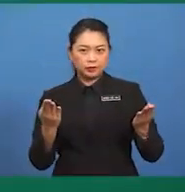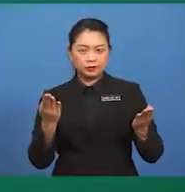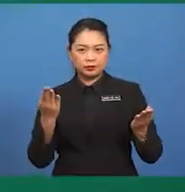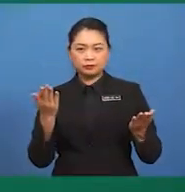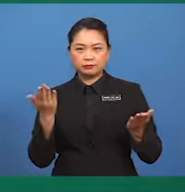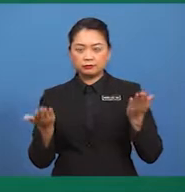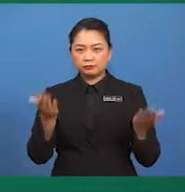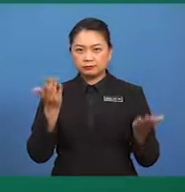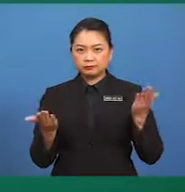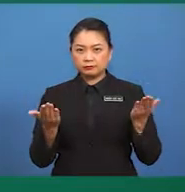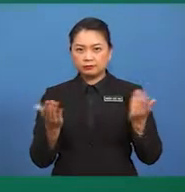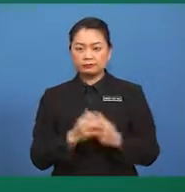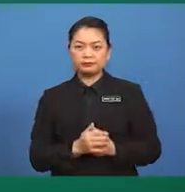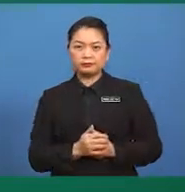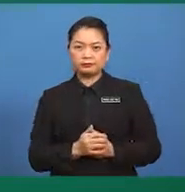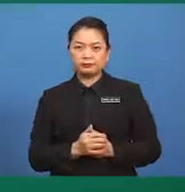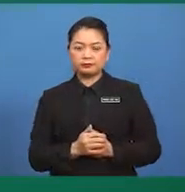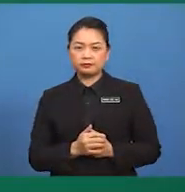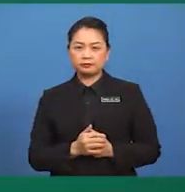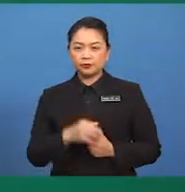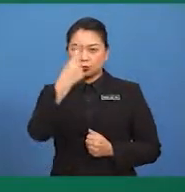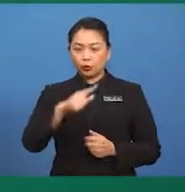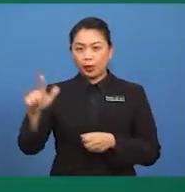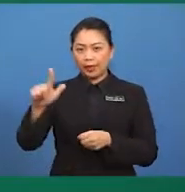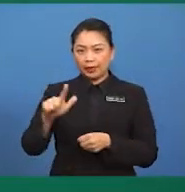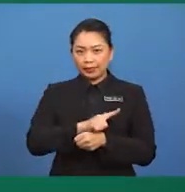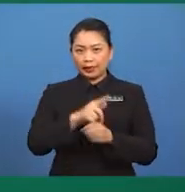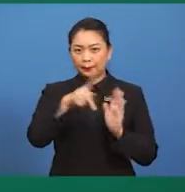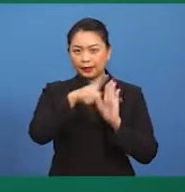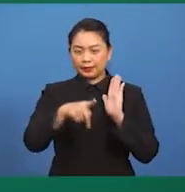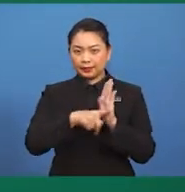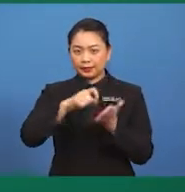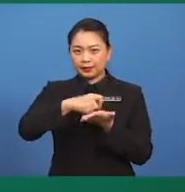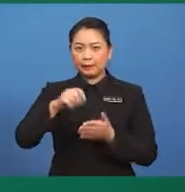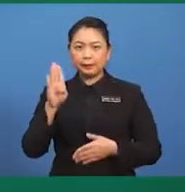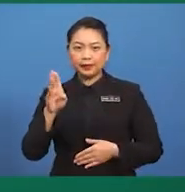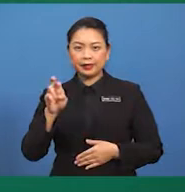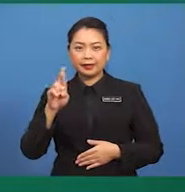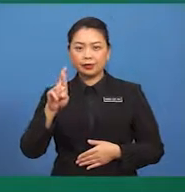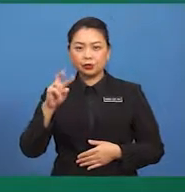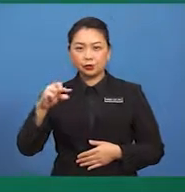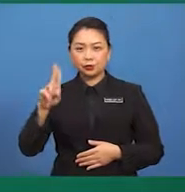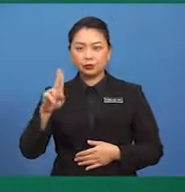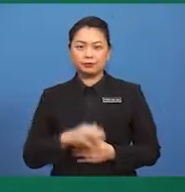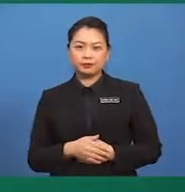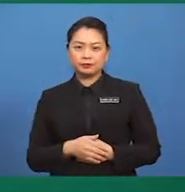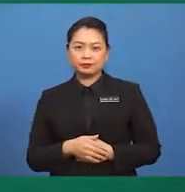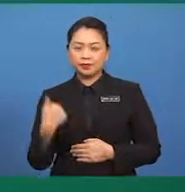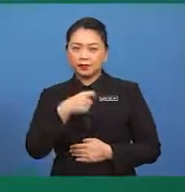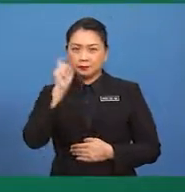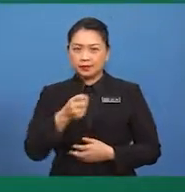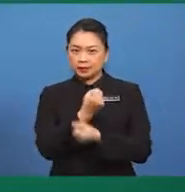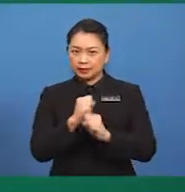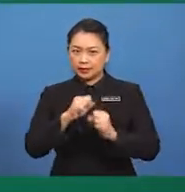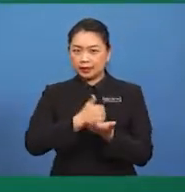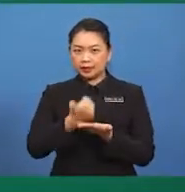lapuk dan akaun belum terima sebagai melengkapkan prinsip catatan bergu. Kita sediakan akaun hutang lapuk.